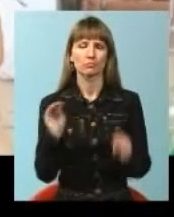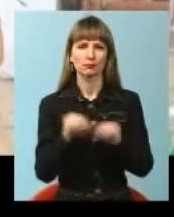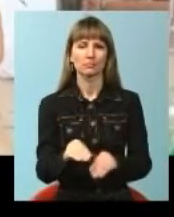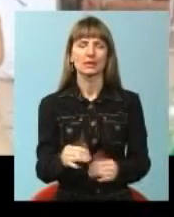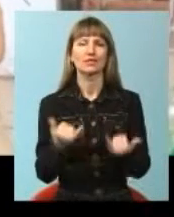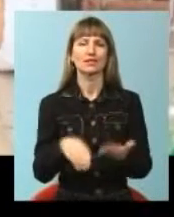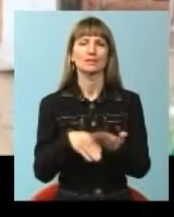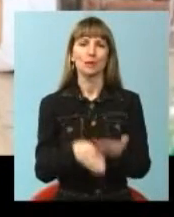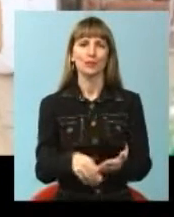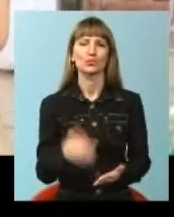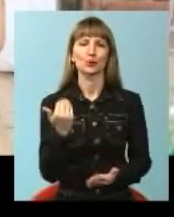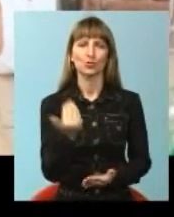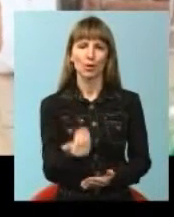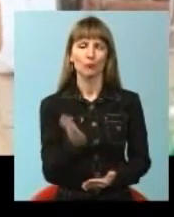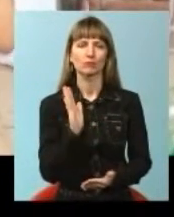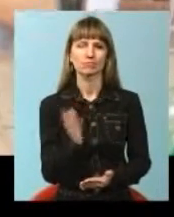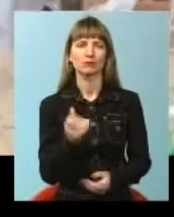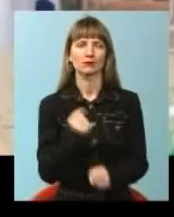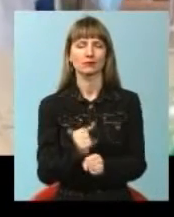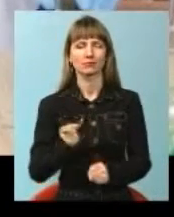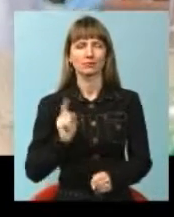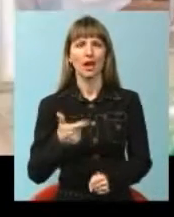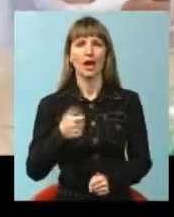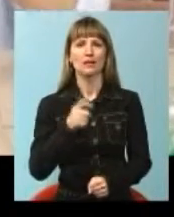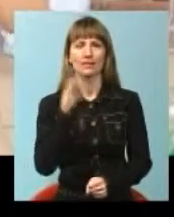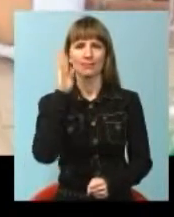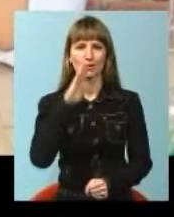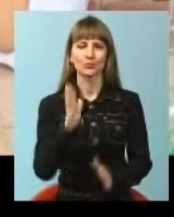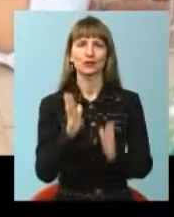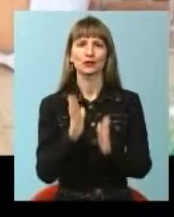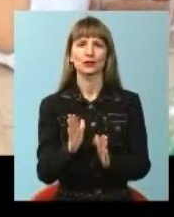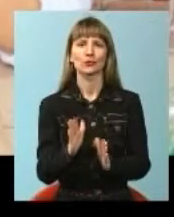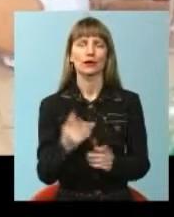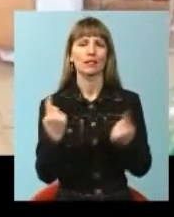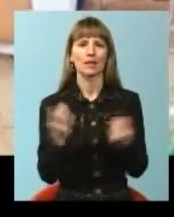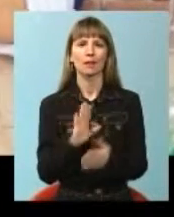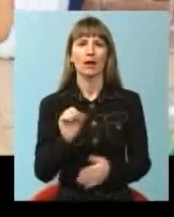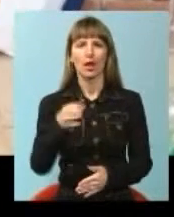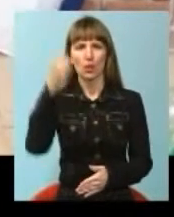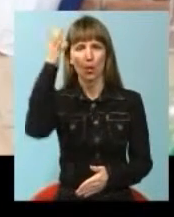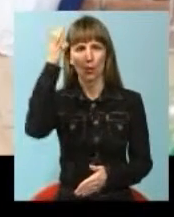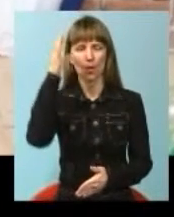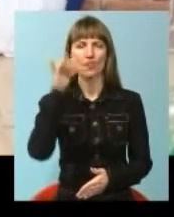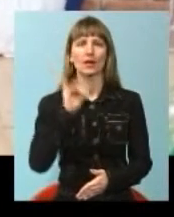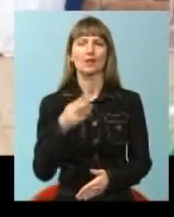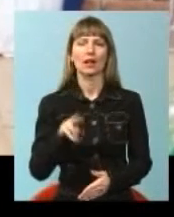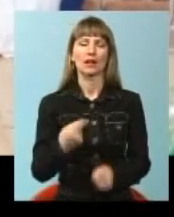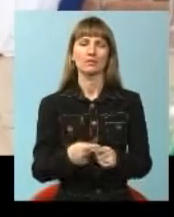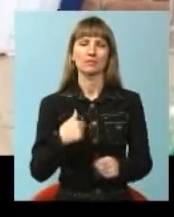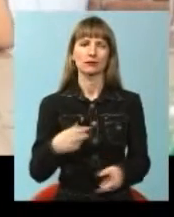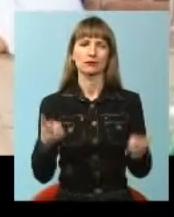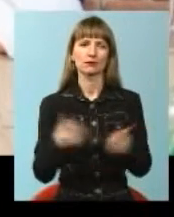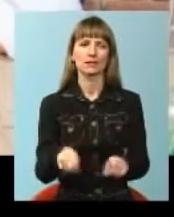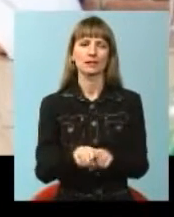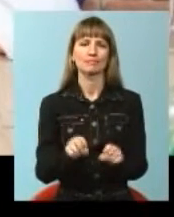ми за допомогою нього зробимо справжню газовану воду, але тільки не звичайну, а наукову. І для цього нам знадобиться ось